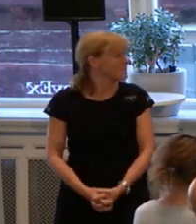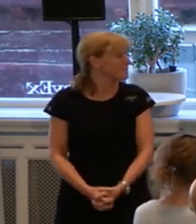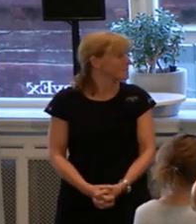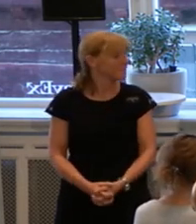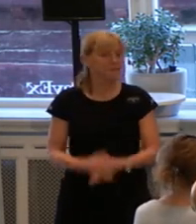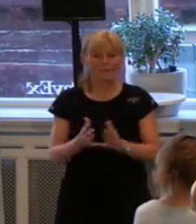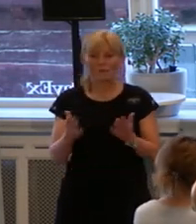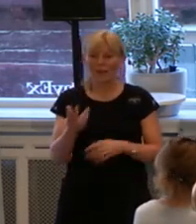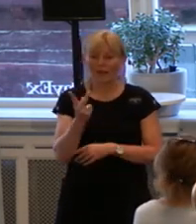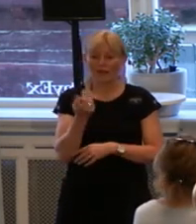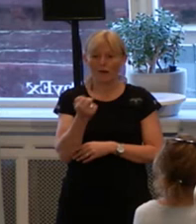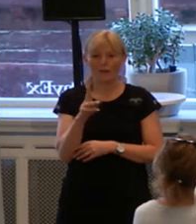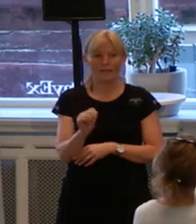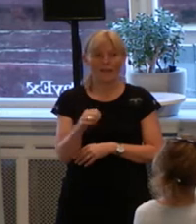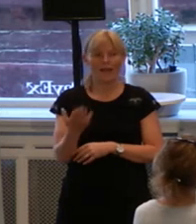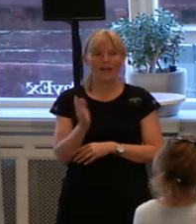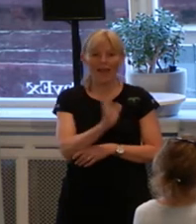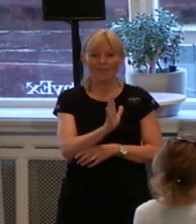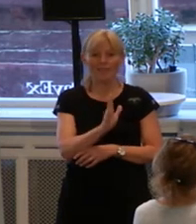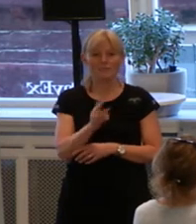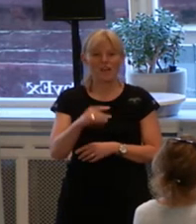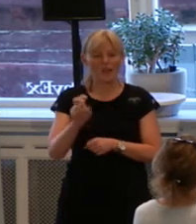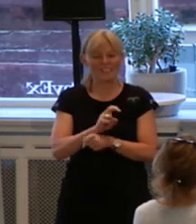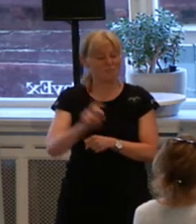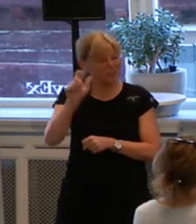Du presenterade Caroline som hennes miljöinspektör.